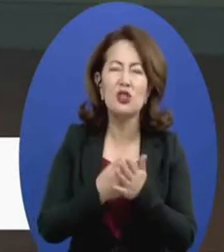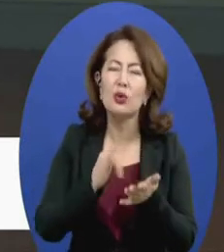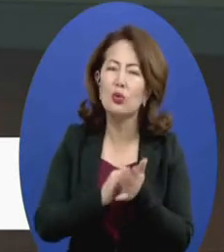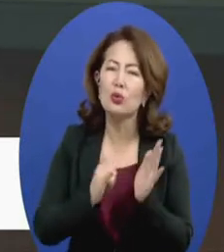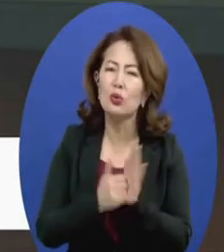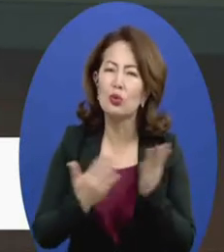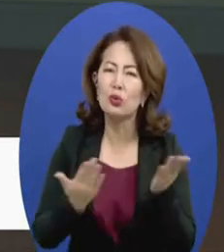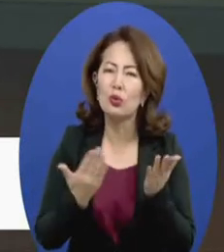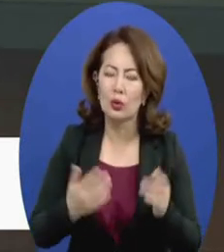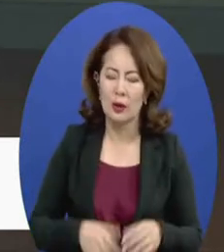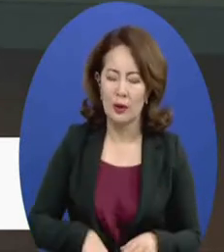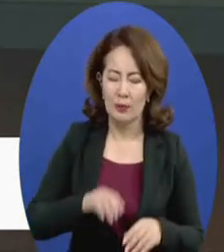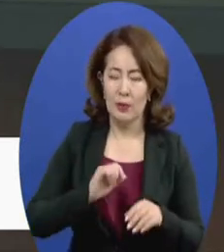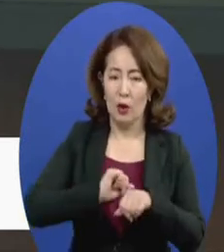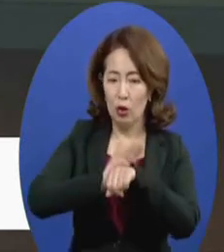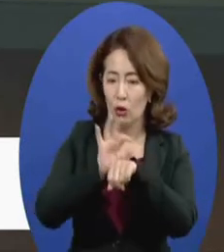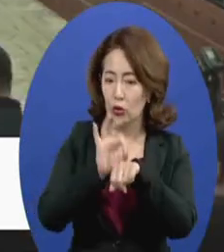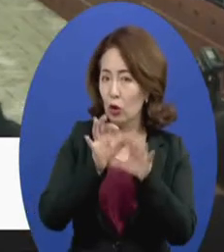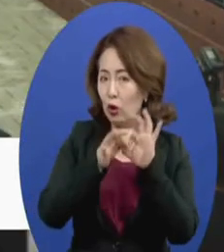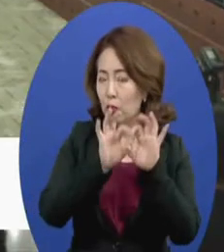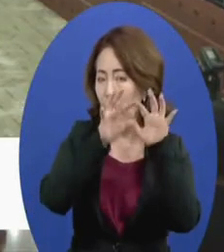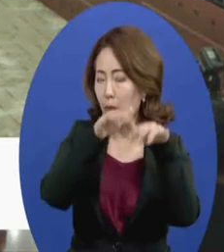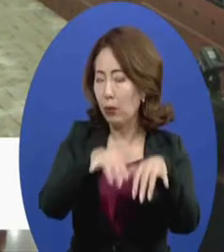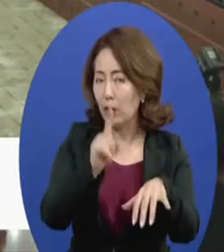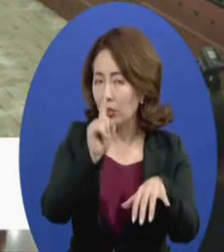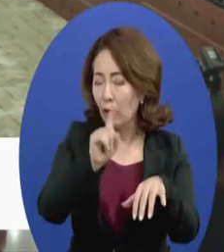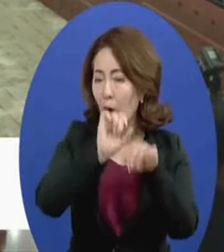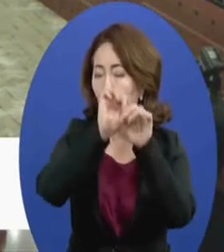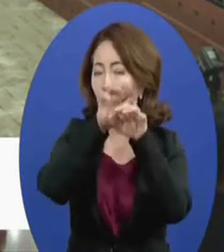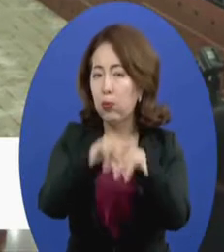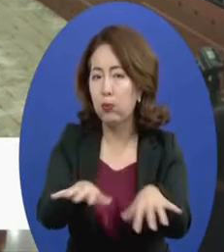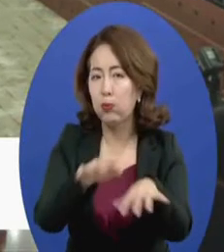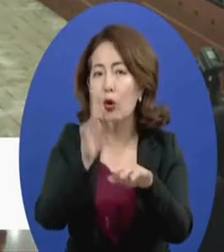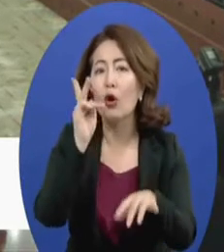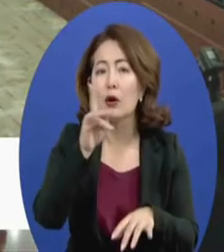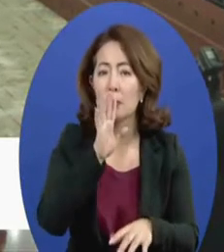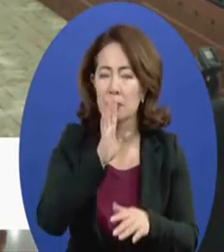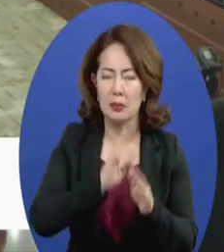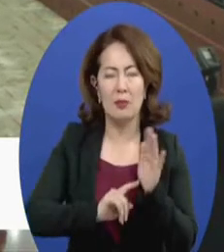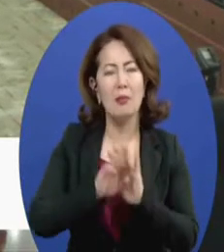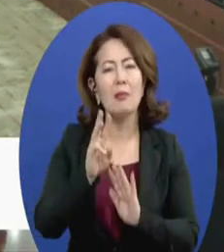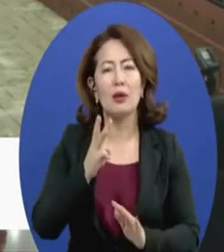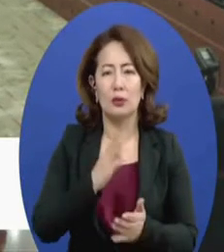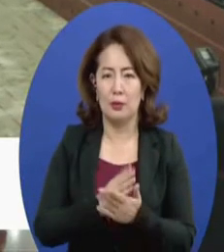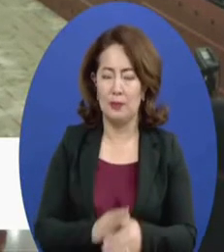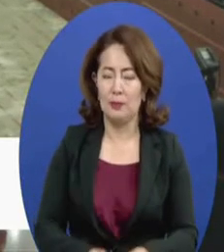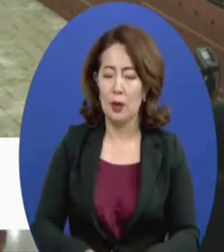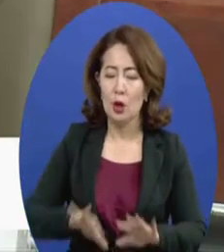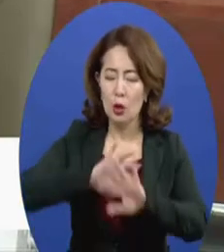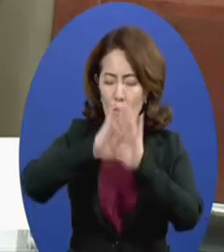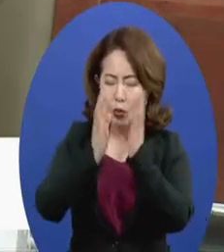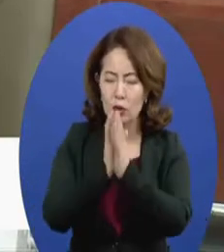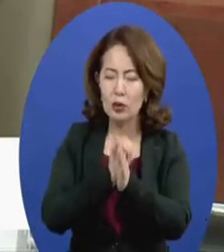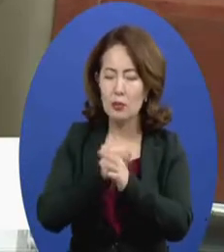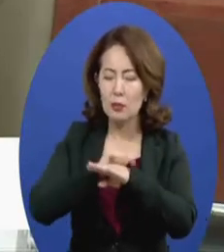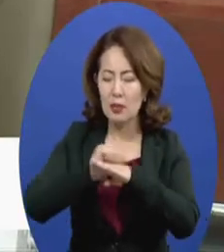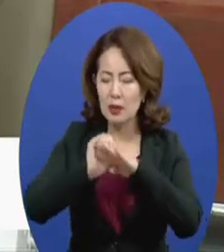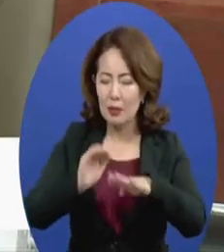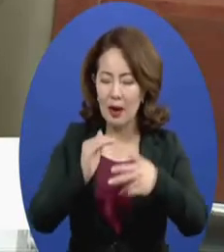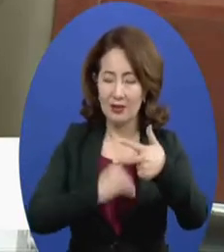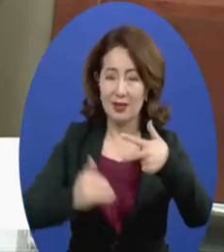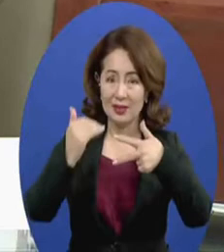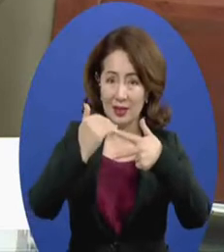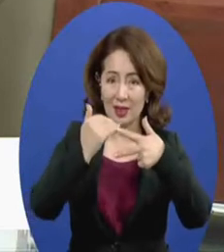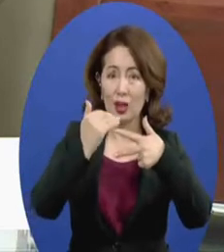дэгдэлтэй 2 дахь давлгаа эхлэх магадлал байна. За засгийн газрын хувьд бүх нийтийн бэлэн байдлын зэрэглэлийг бууруулж өндөржүүлсэн бэлэн